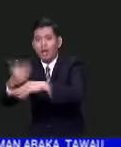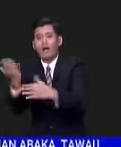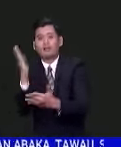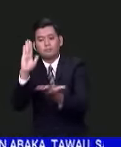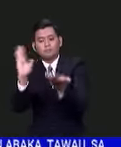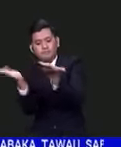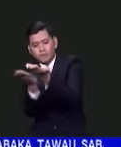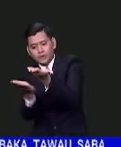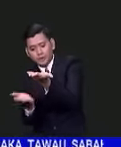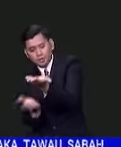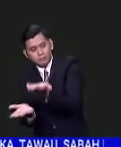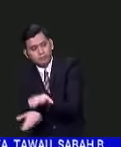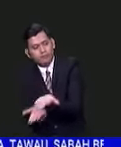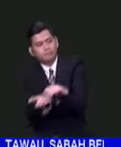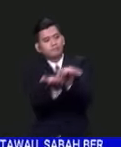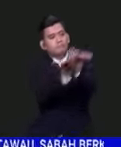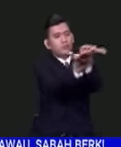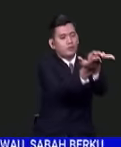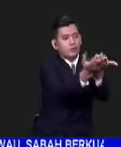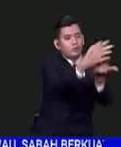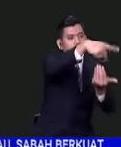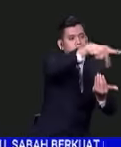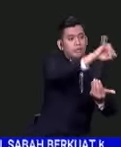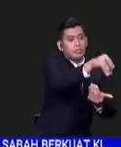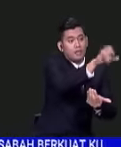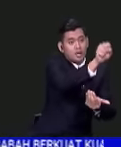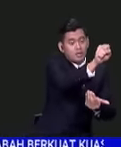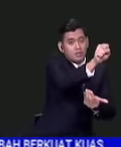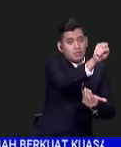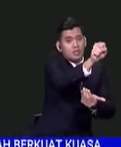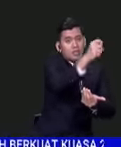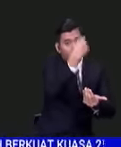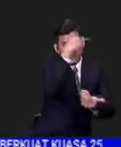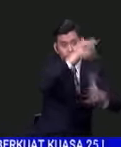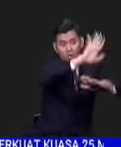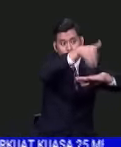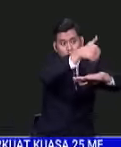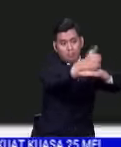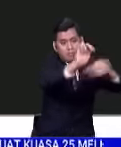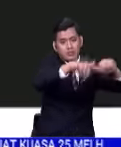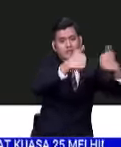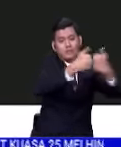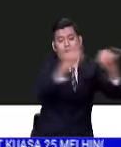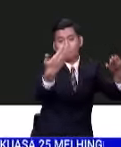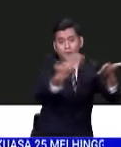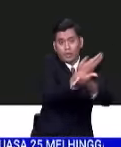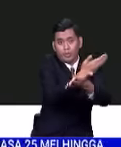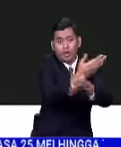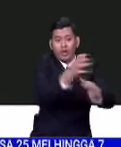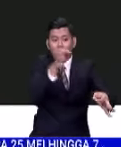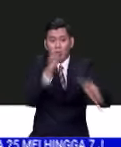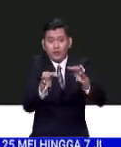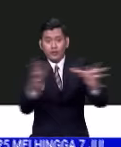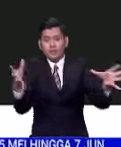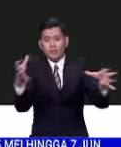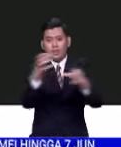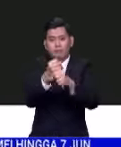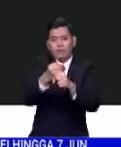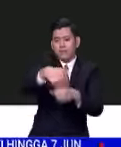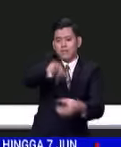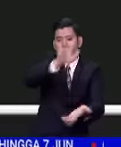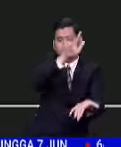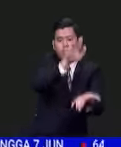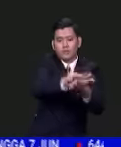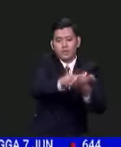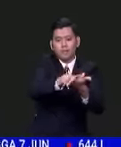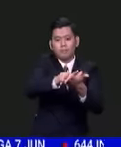masa terdekat. Kalau ada indikasi pengiktirafan daripada badan antarabangsa terhadap